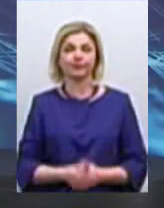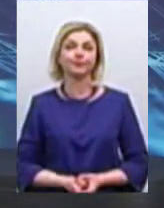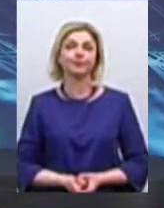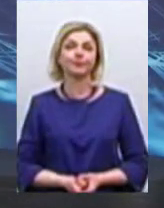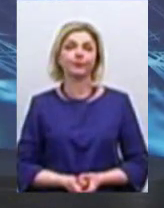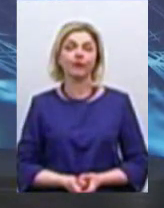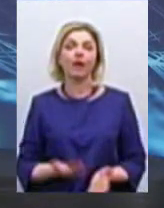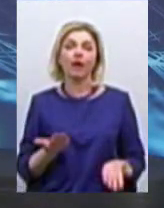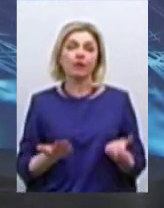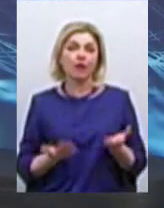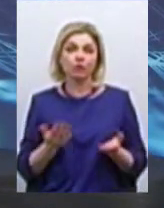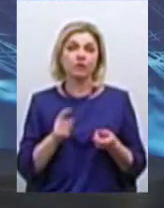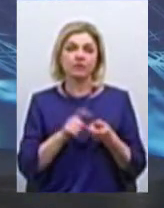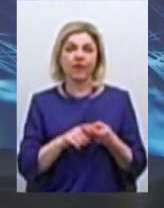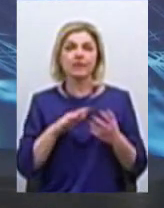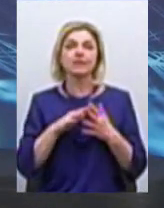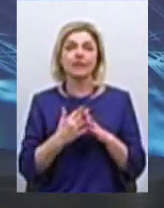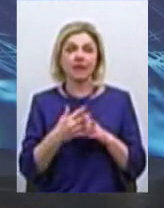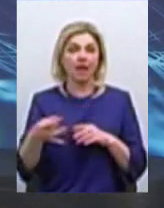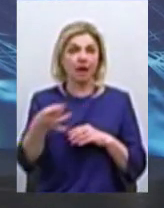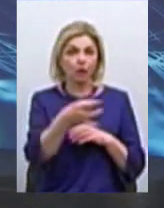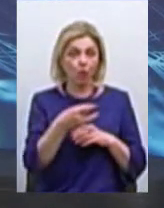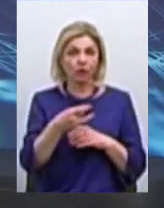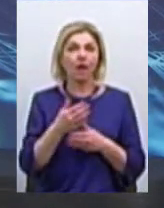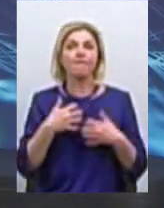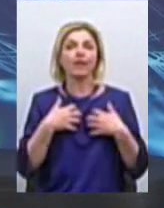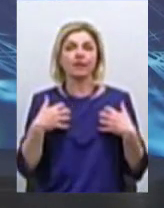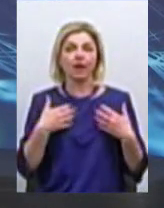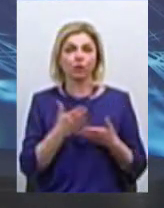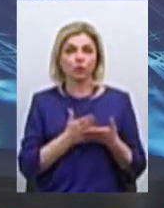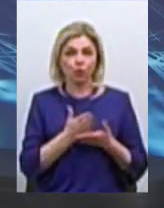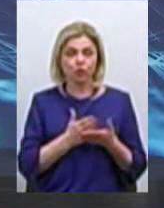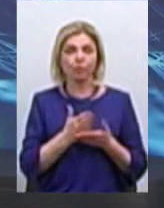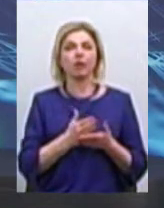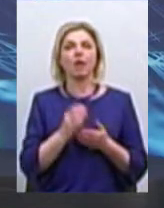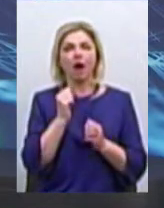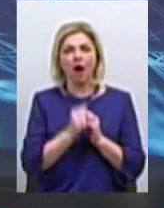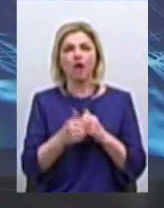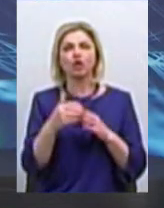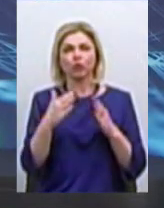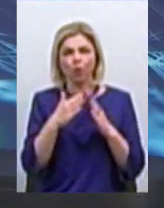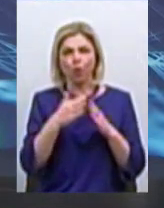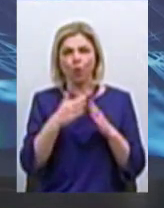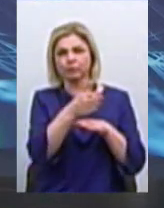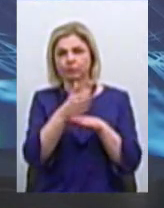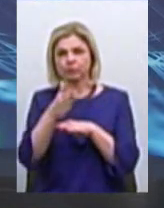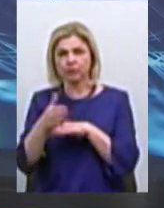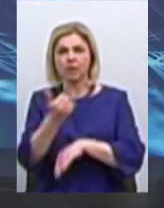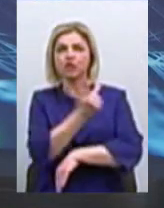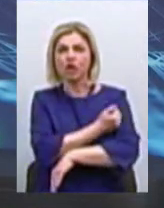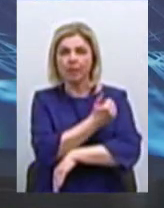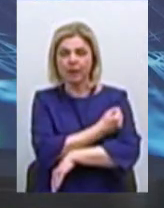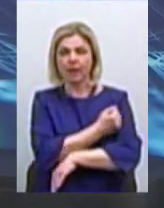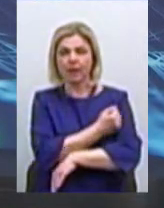Якщо це стосується сільських районів, то ветеринарна служба йде із двору в двір, щеплюючи тварин домашніх